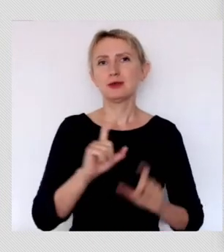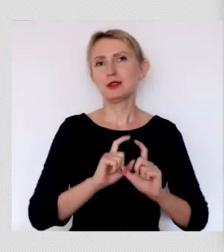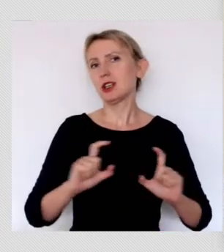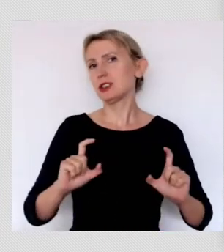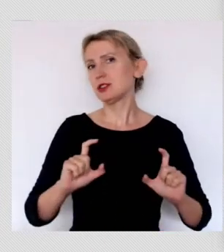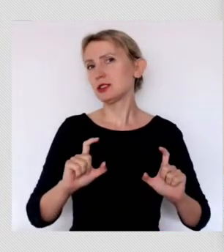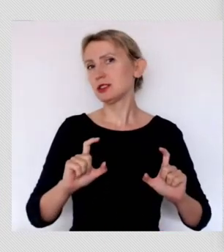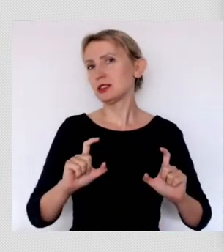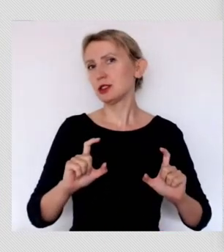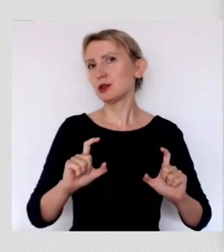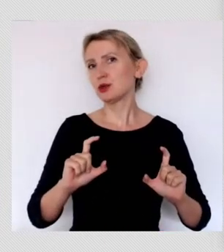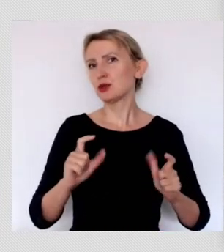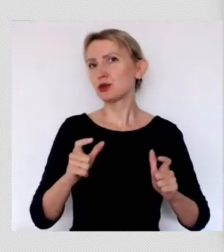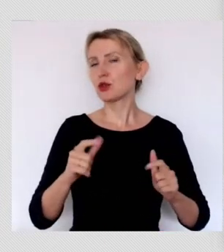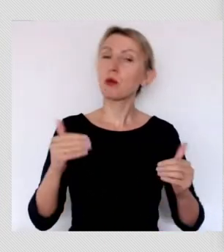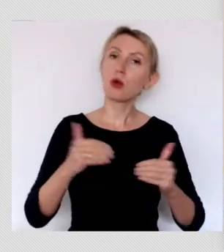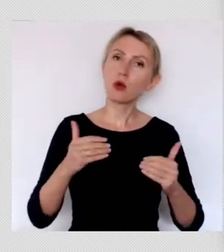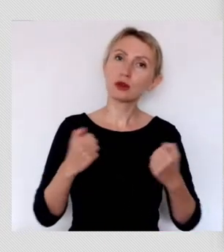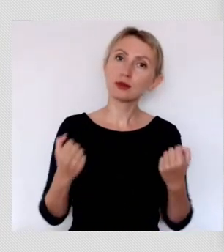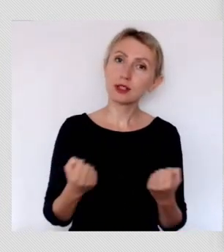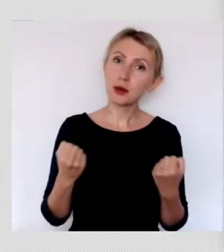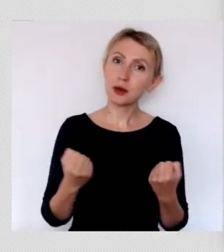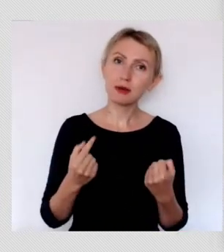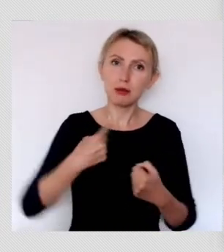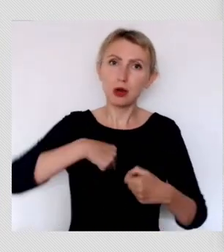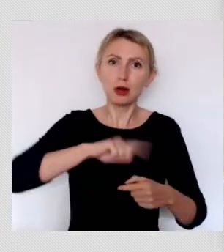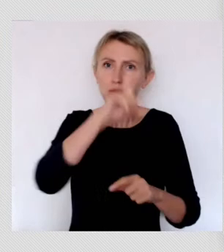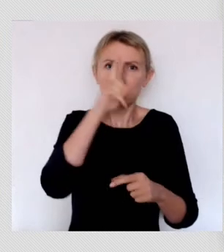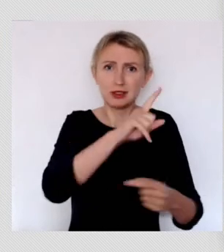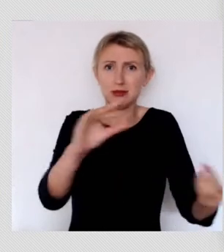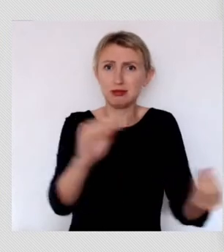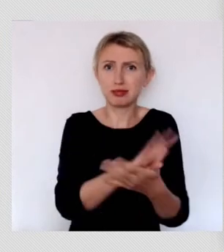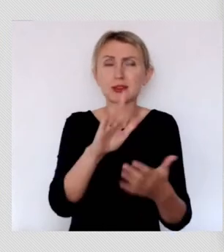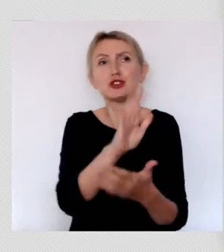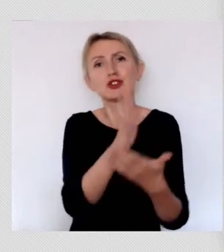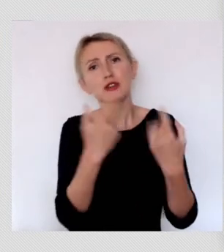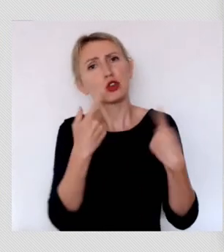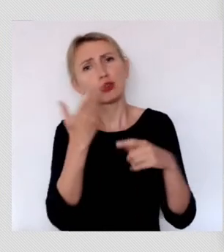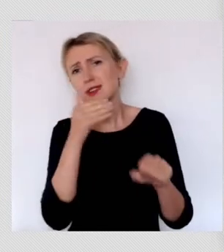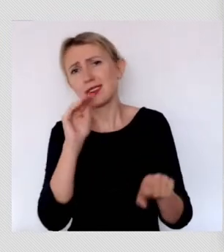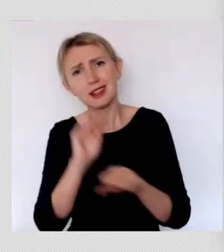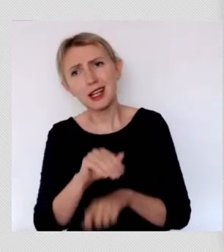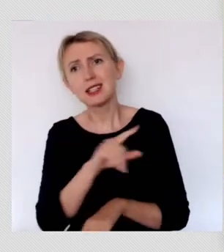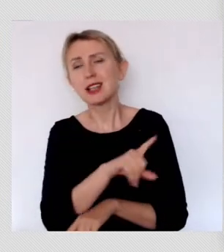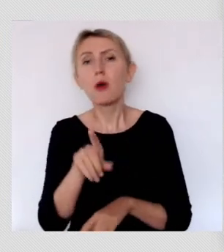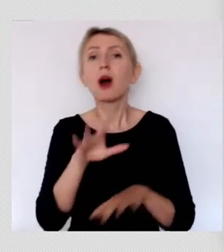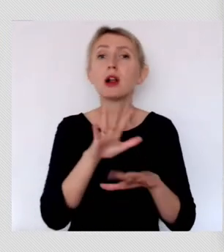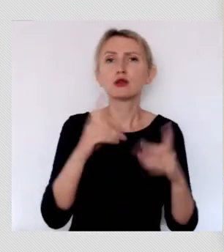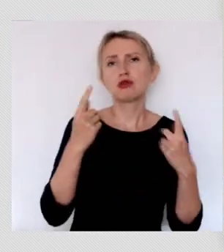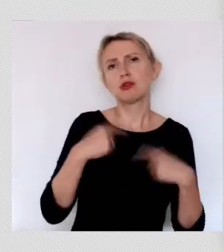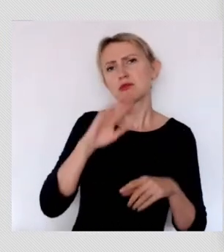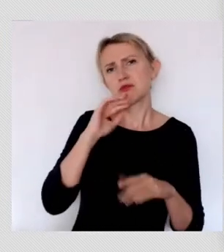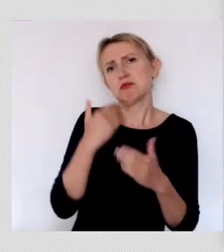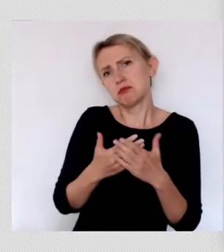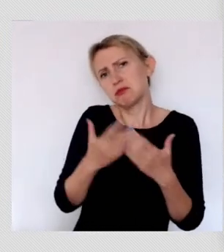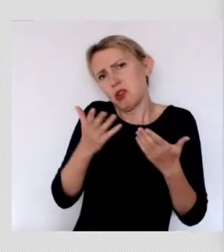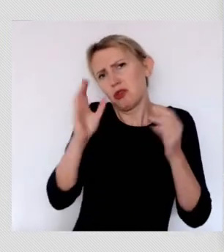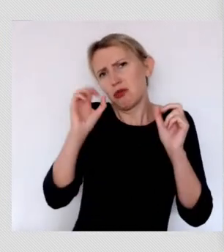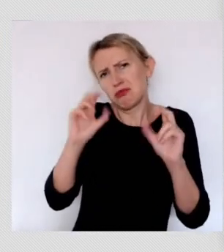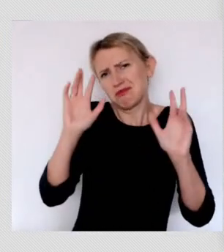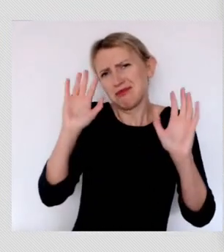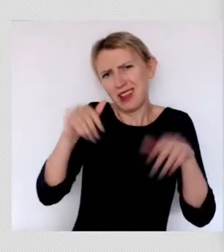rzeczy, w którym coś takiego mogło funkcjonować. Ludzie się przyzwyczajali. Część się nie zgadzała, ale spora część przyznawała, że no tak jest,